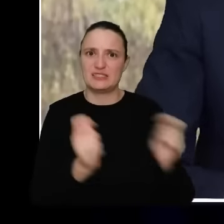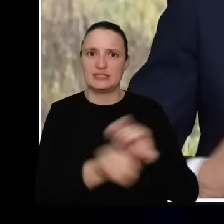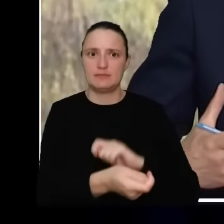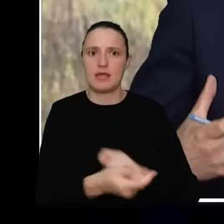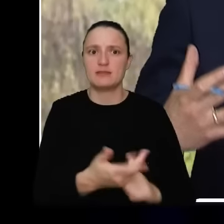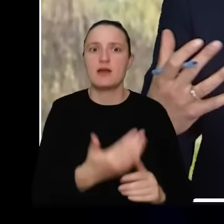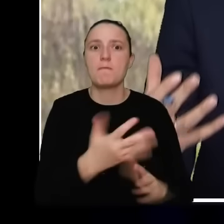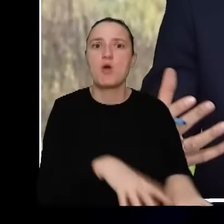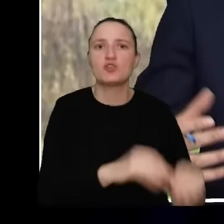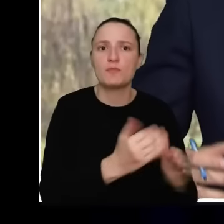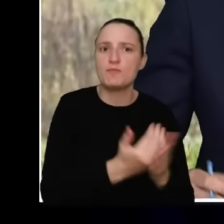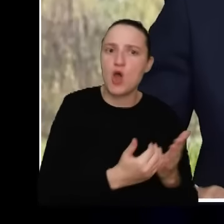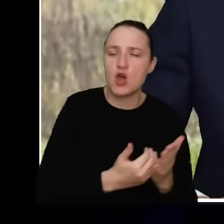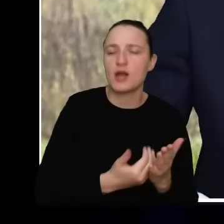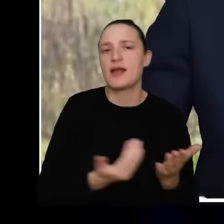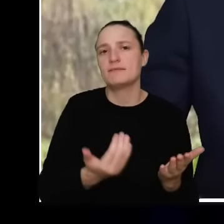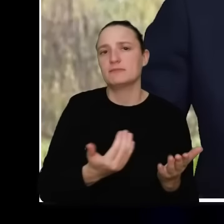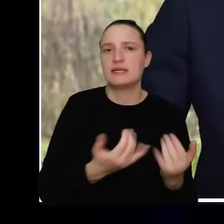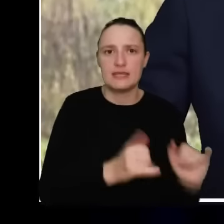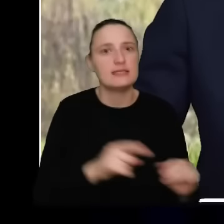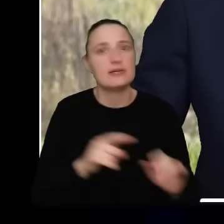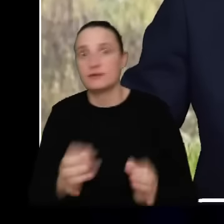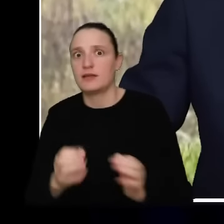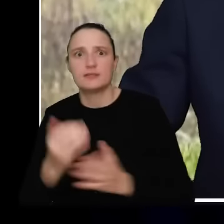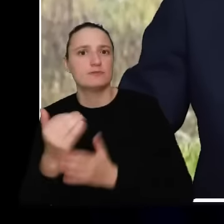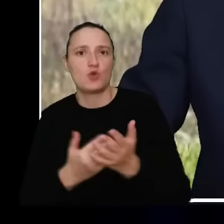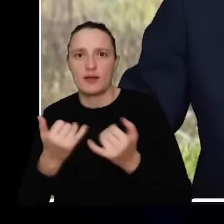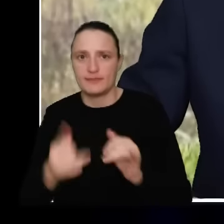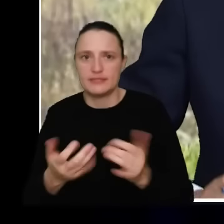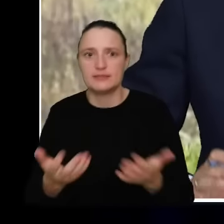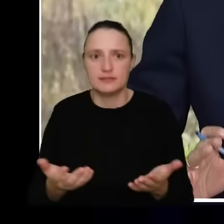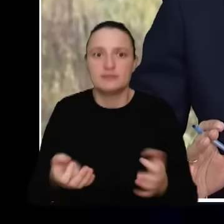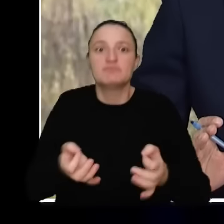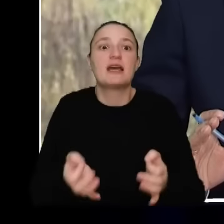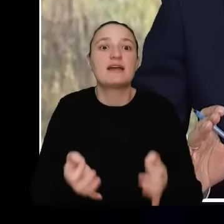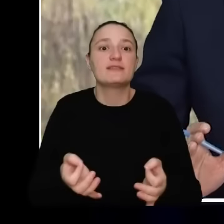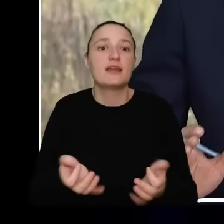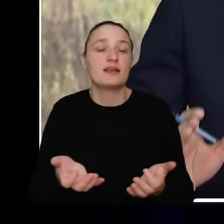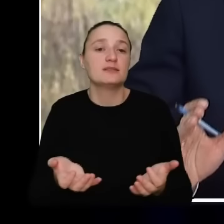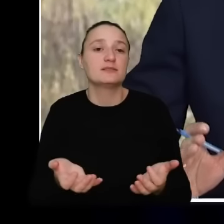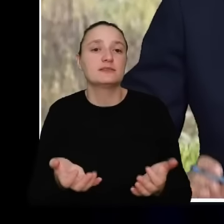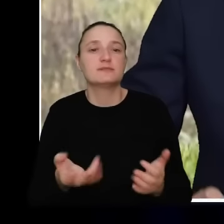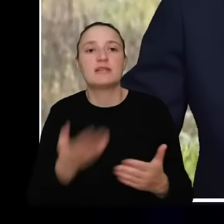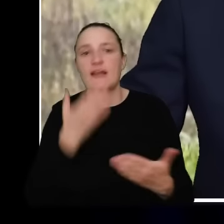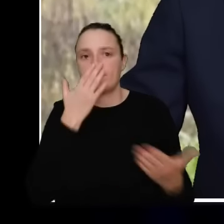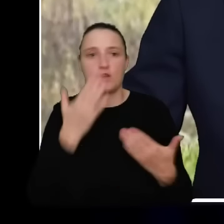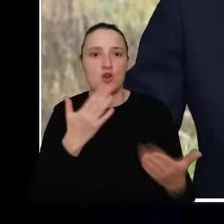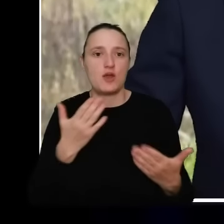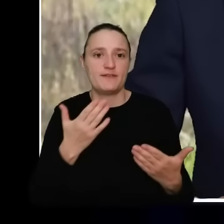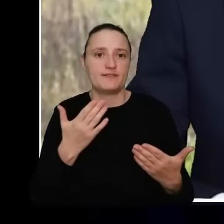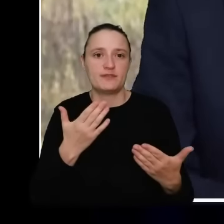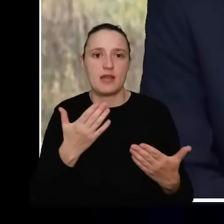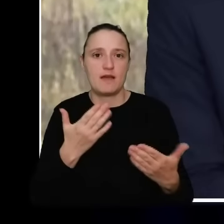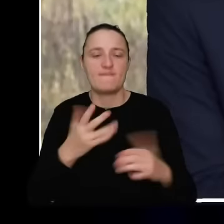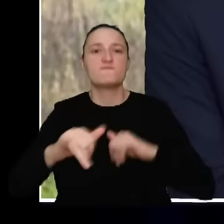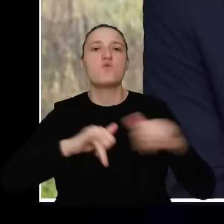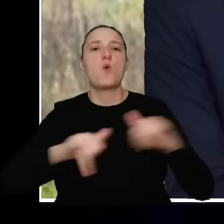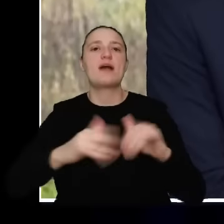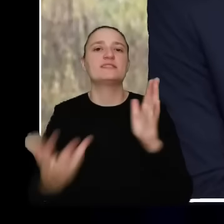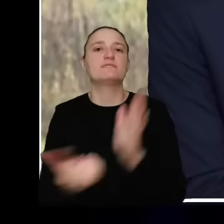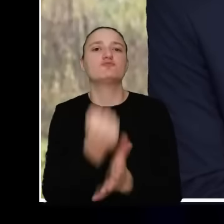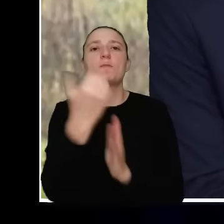programem, z jakimi ideami także intelektualnymi partia republikańska, zdaniem wielu, idzie po władzę, idzie po